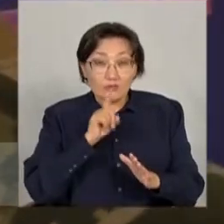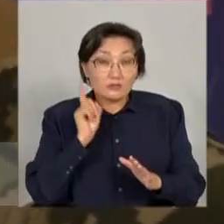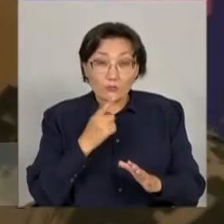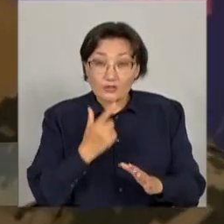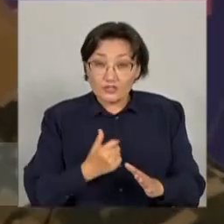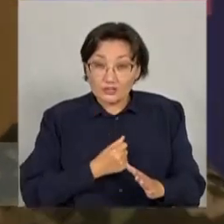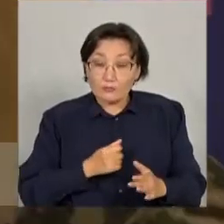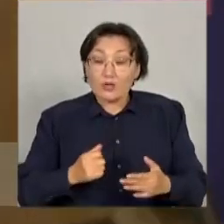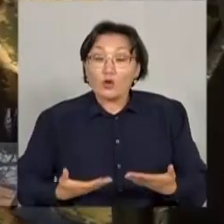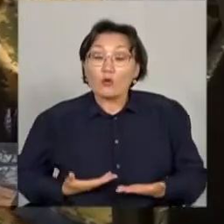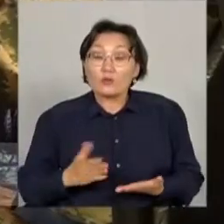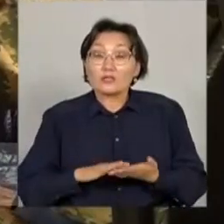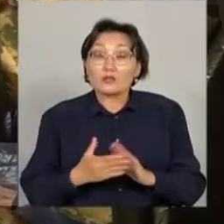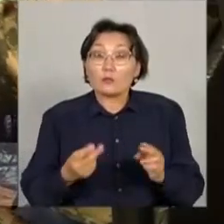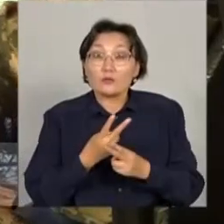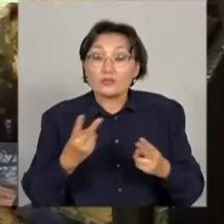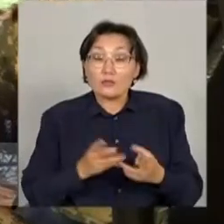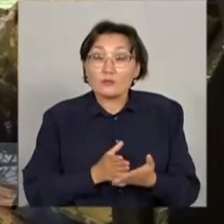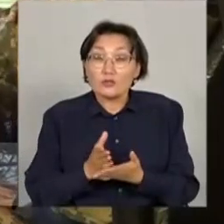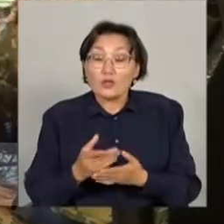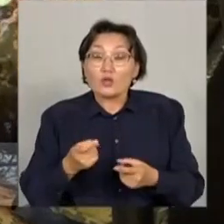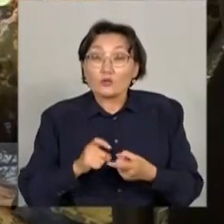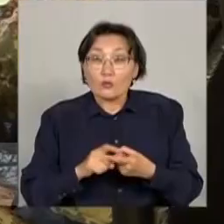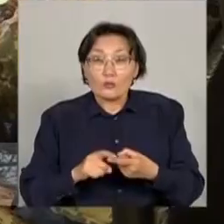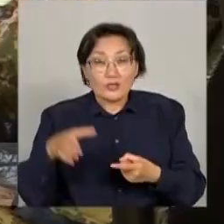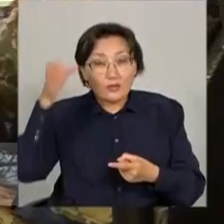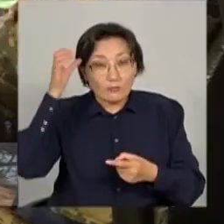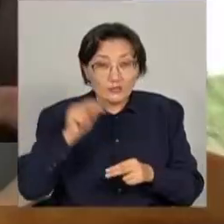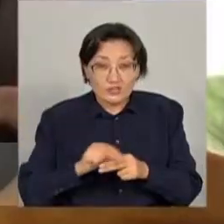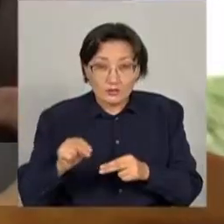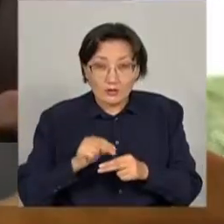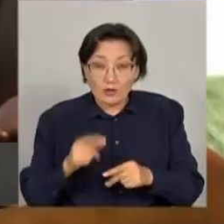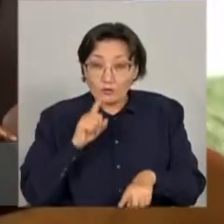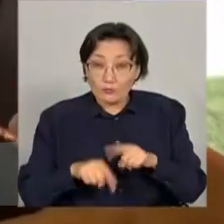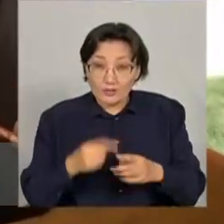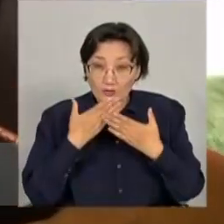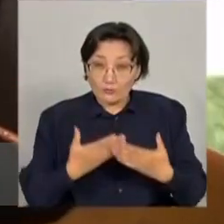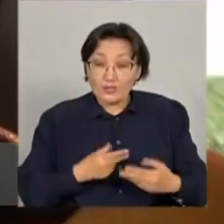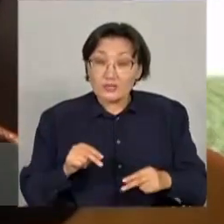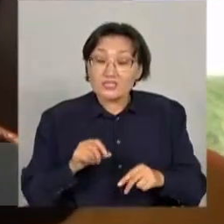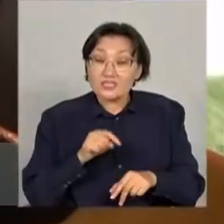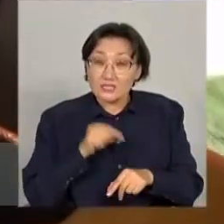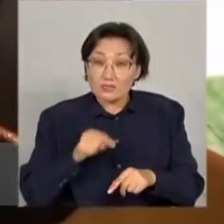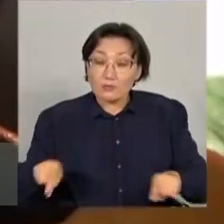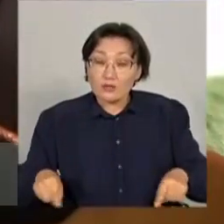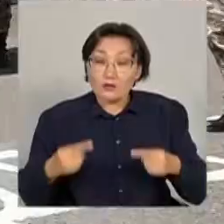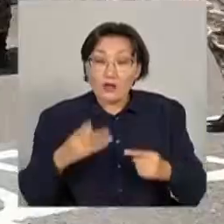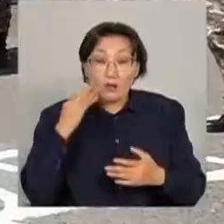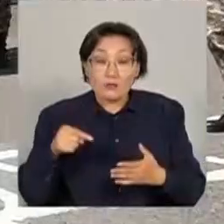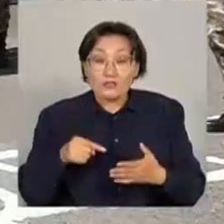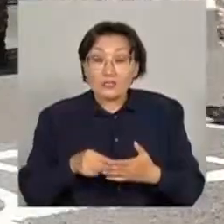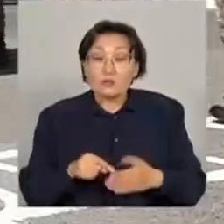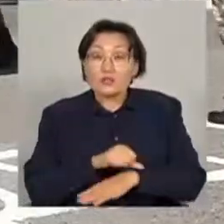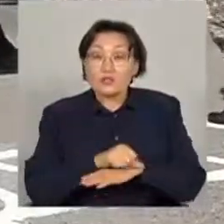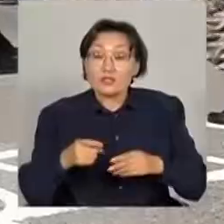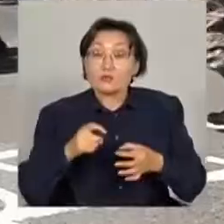әскерилердің тыныс тіршілігімен таныстырып, сала туралы білім беріп, патриоттық сананы қалыптастыру. Әскери даярлықтан Алматы қаласында тұрақты